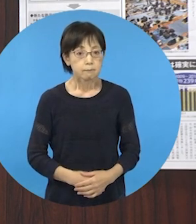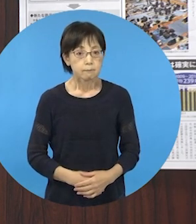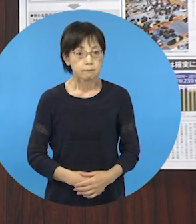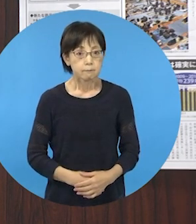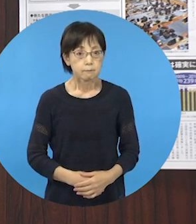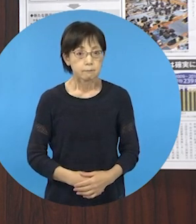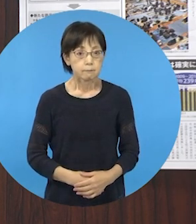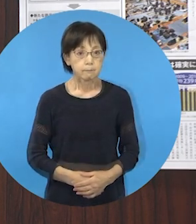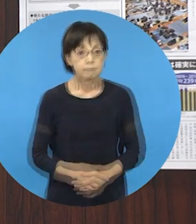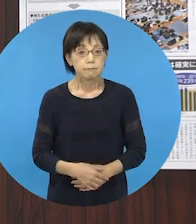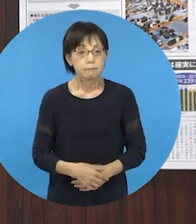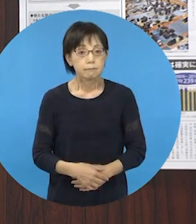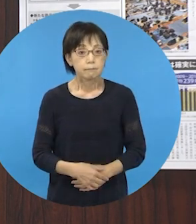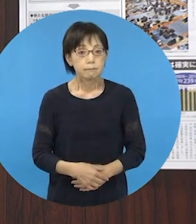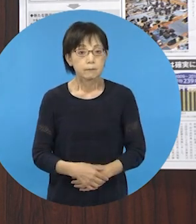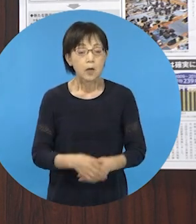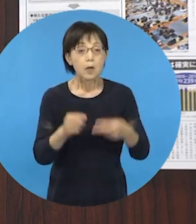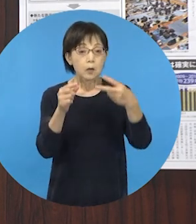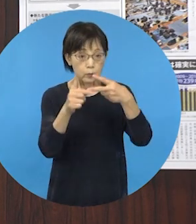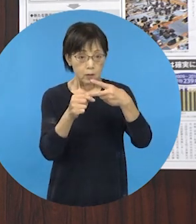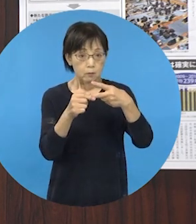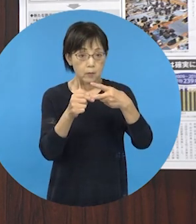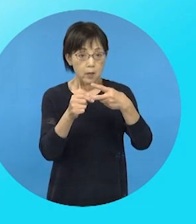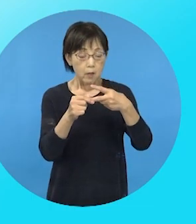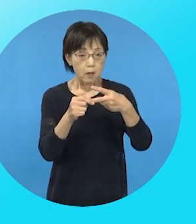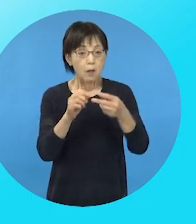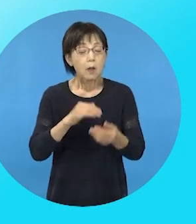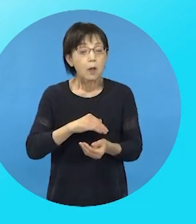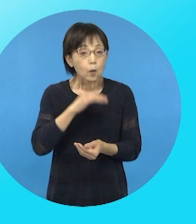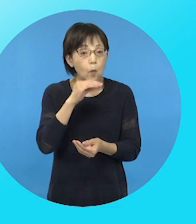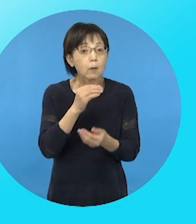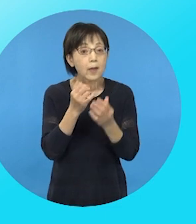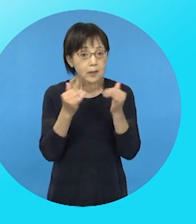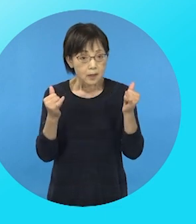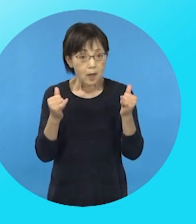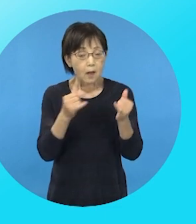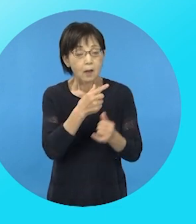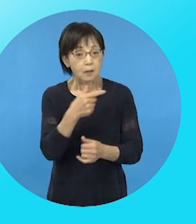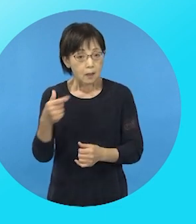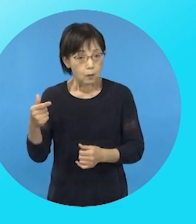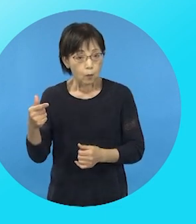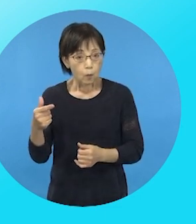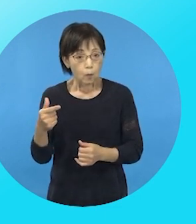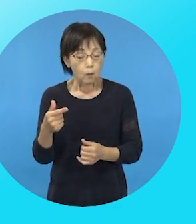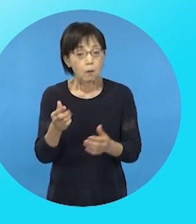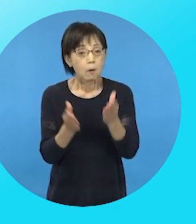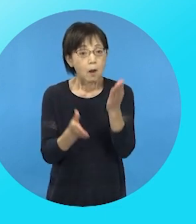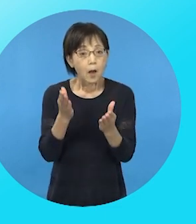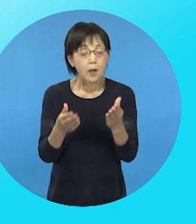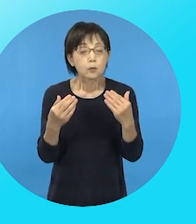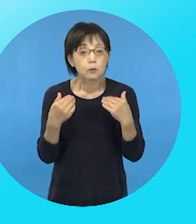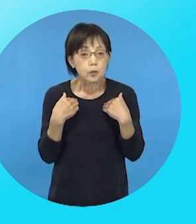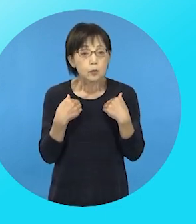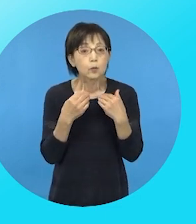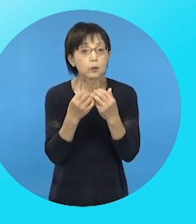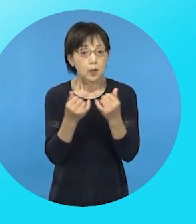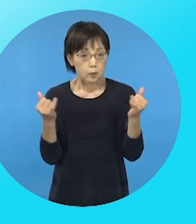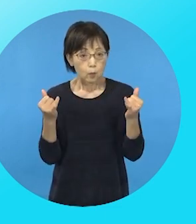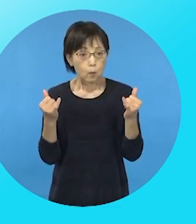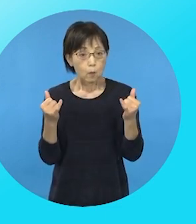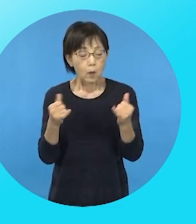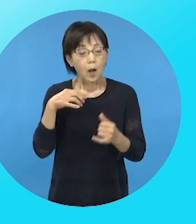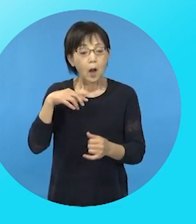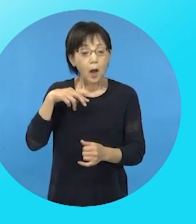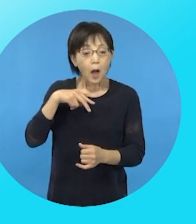。2つ目としては、高齢者などいわゆる要配慮者の多くが徒